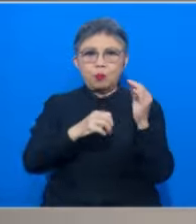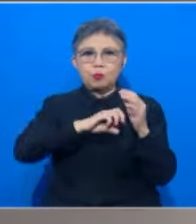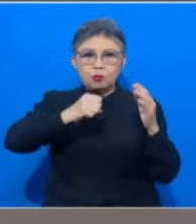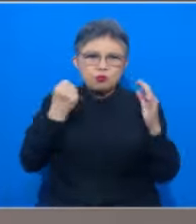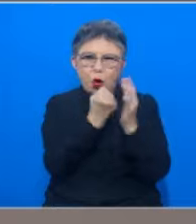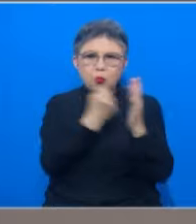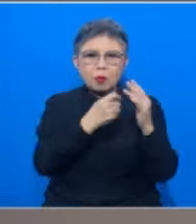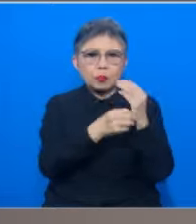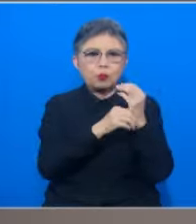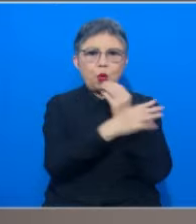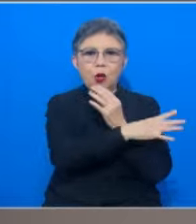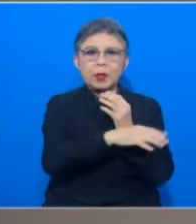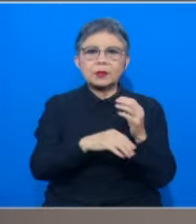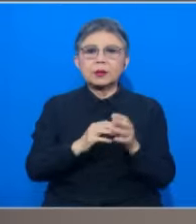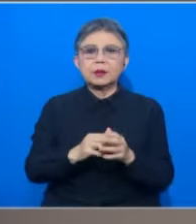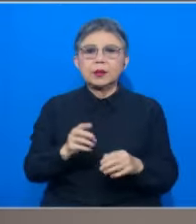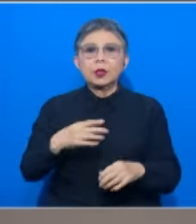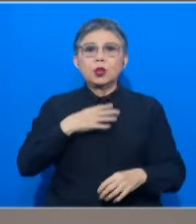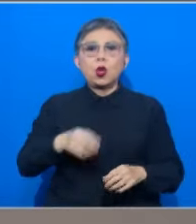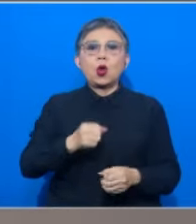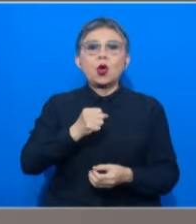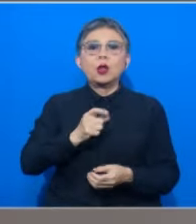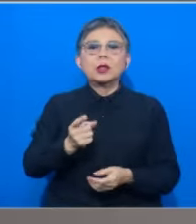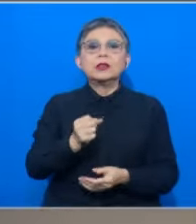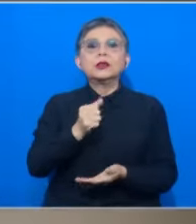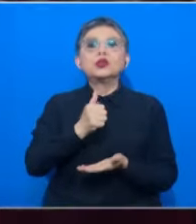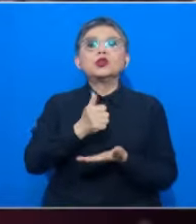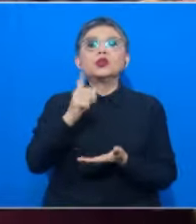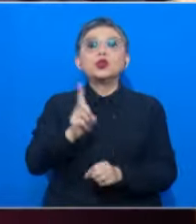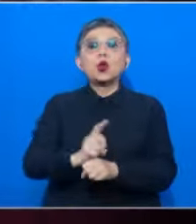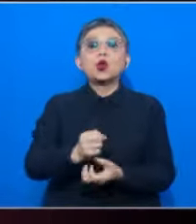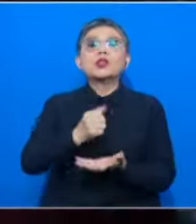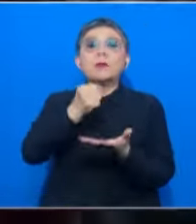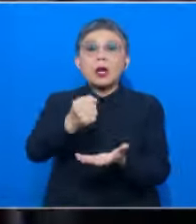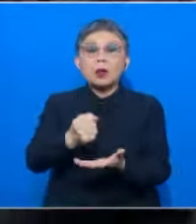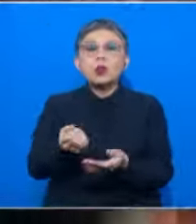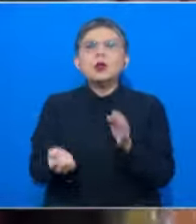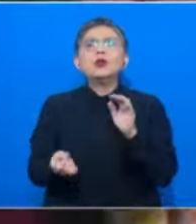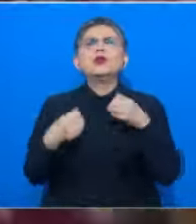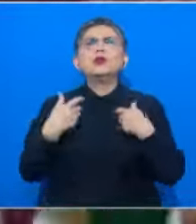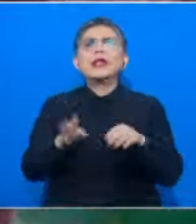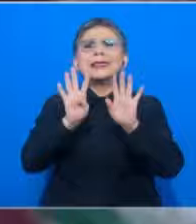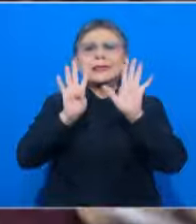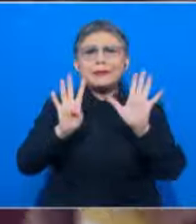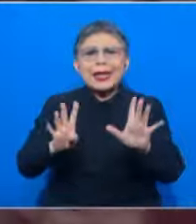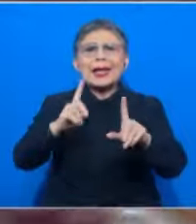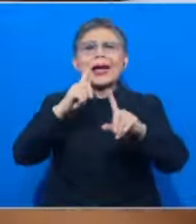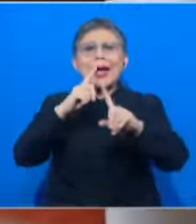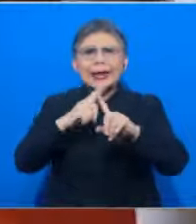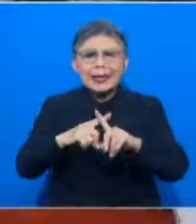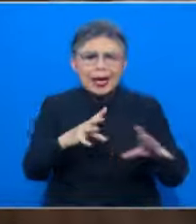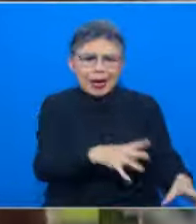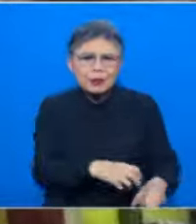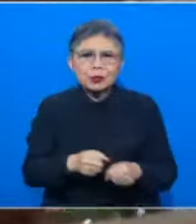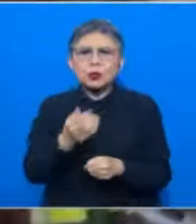menjelaskan jika kasus pembobolan toko sembako miliknya sudah 9 kali terjadi. Kali ini pelaku mengambil beberapa karung beras dan